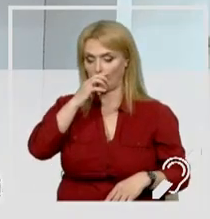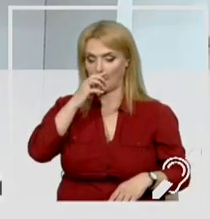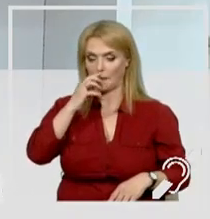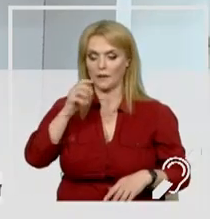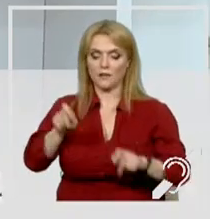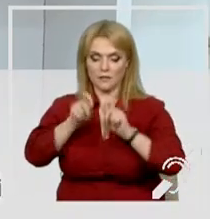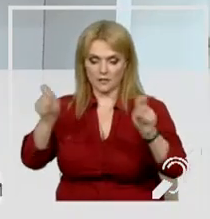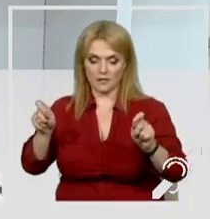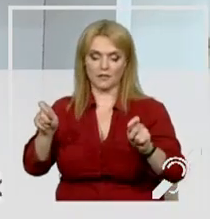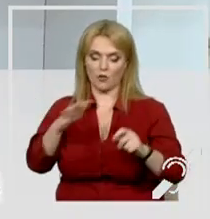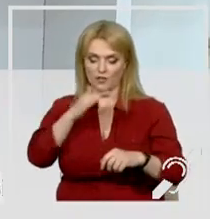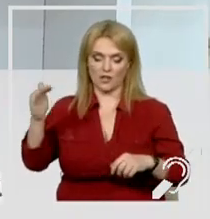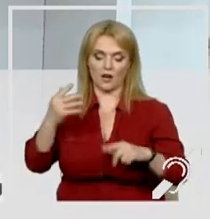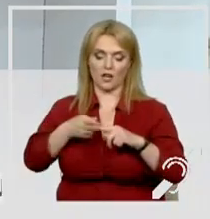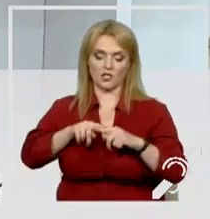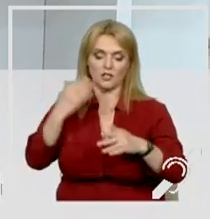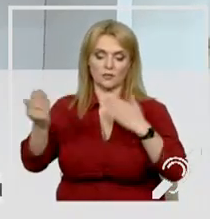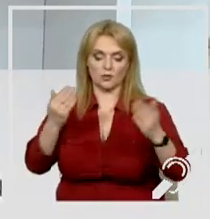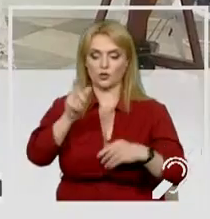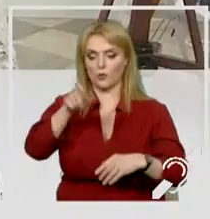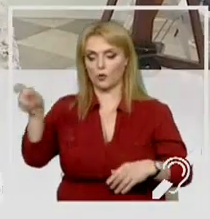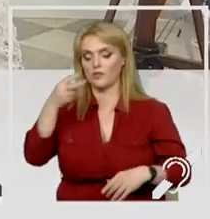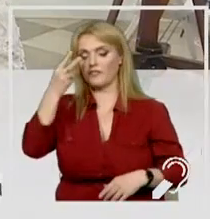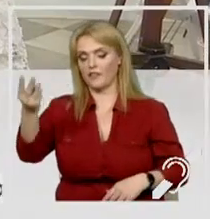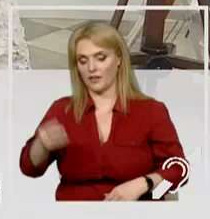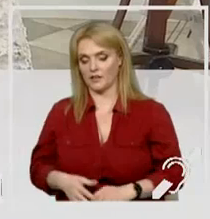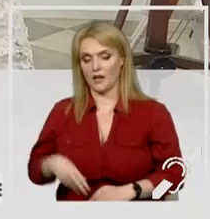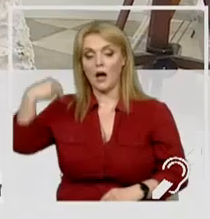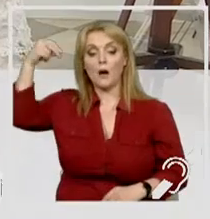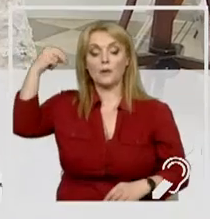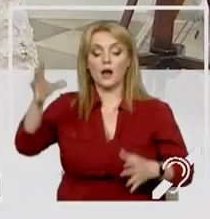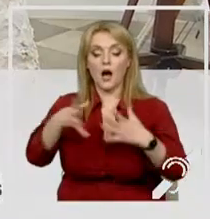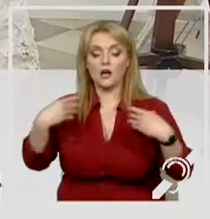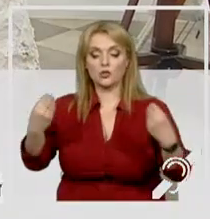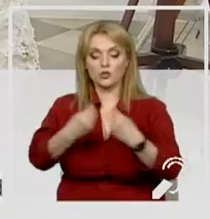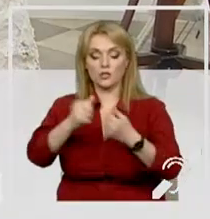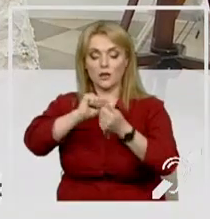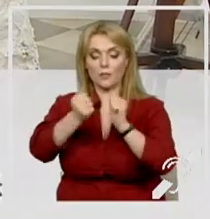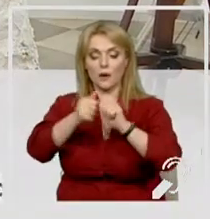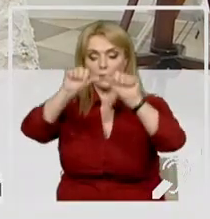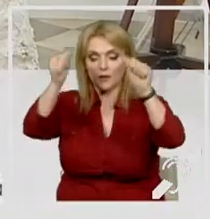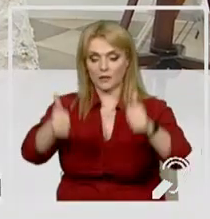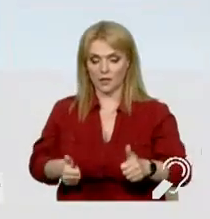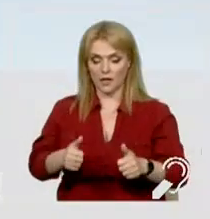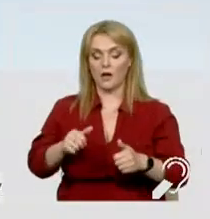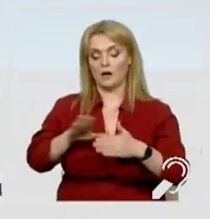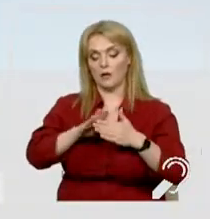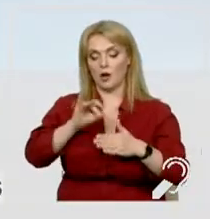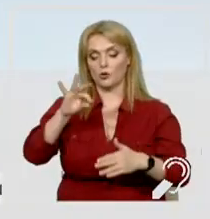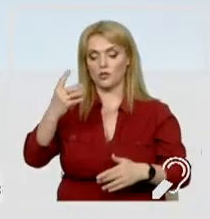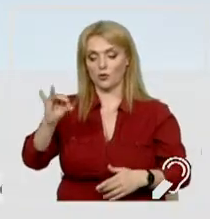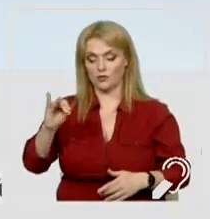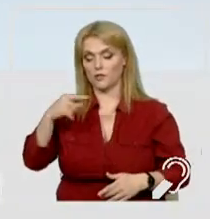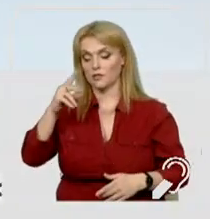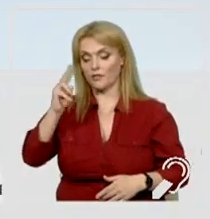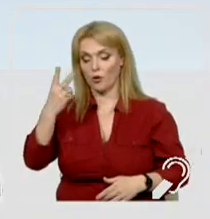inaugurăm această expoziție pentru publicul larg. Președintele Asociației Monumentum, Iulian Rusanovski, susține că acum 2